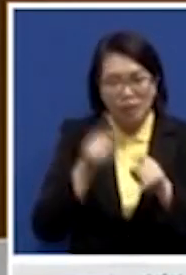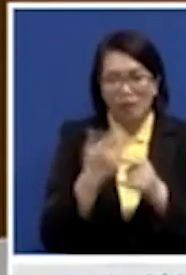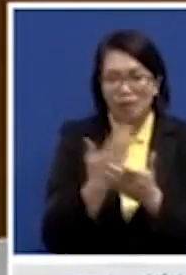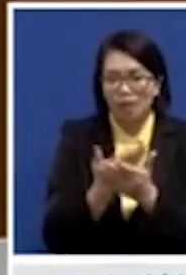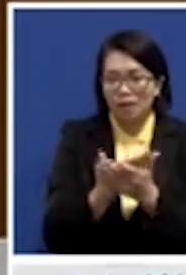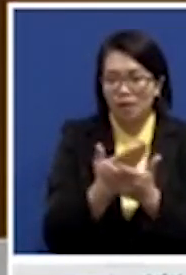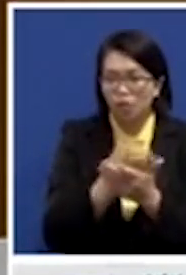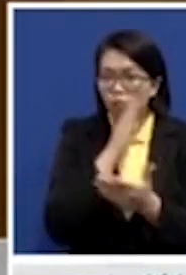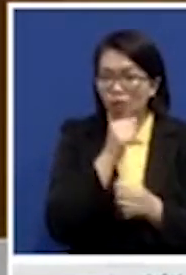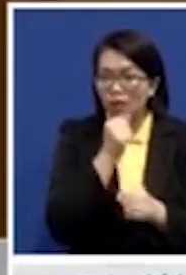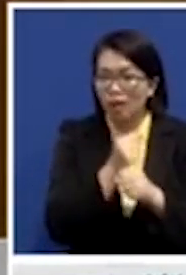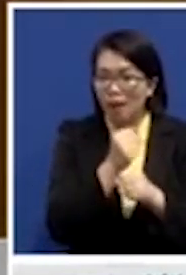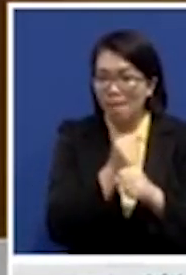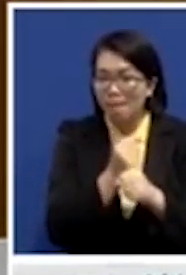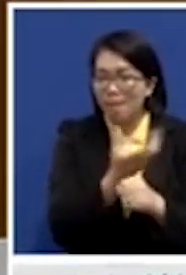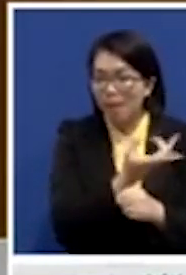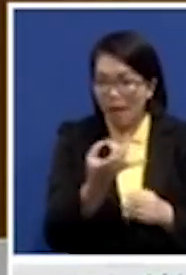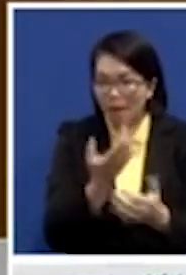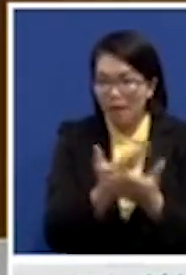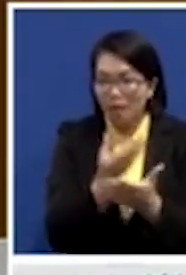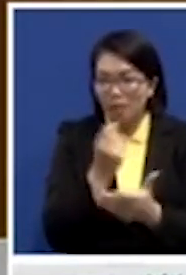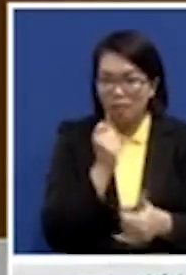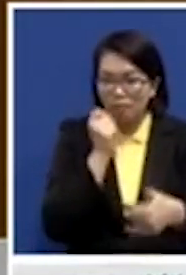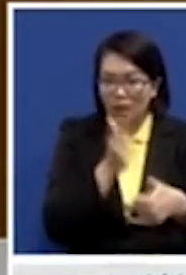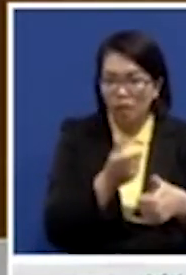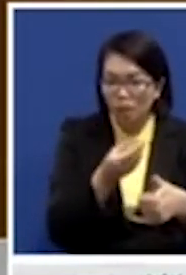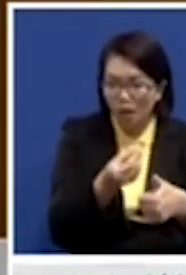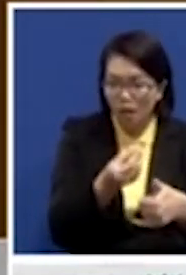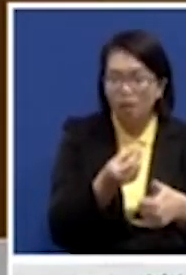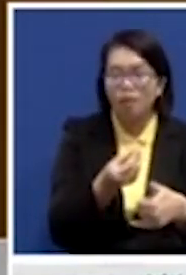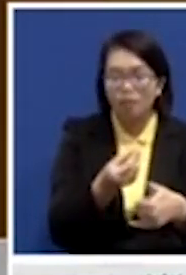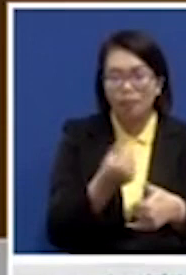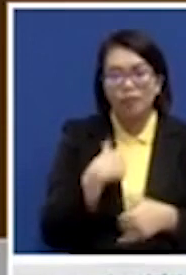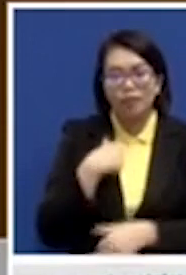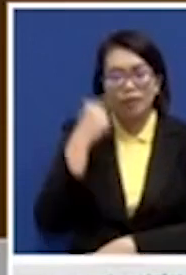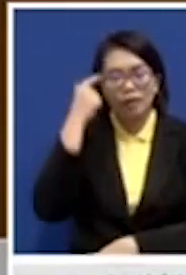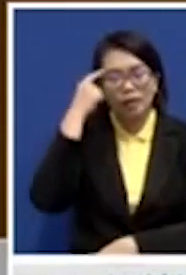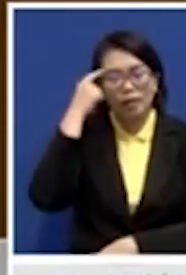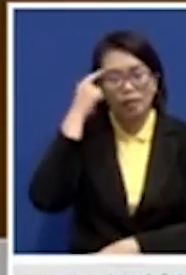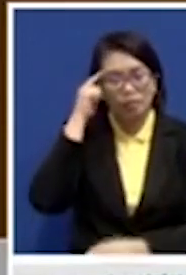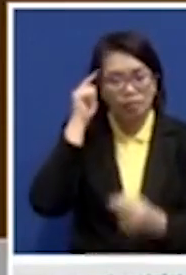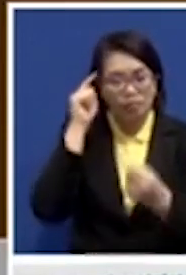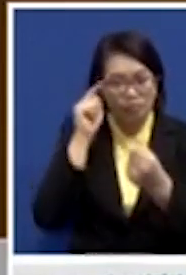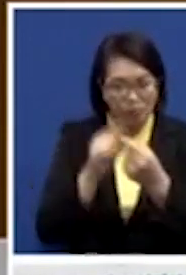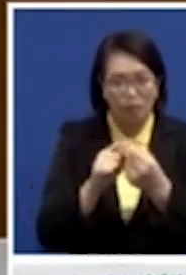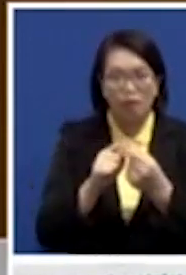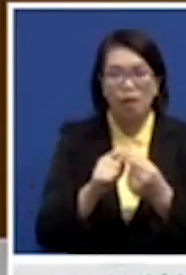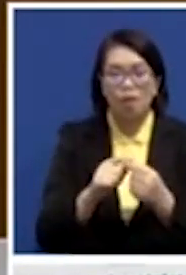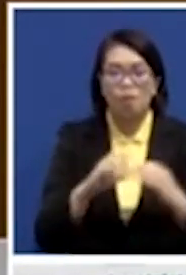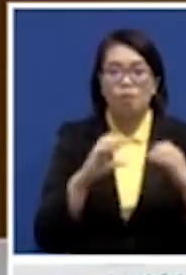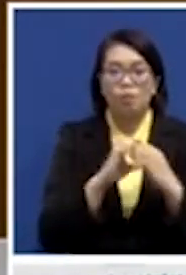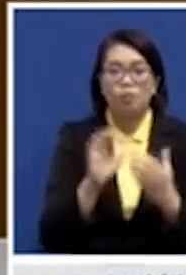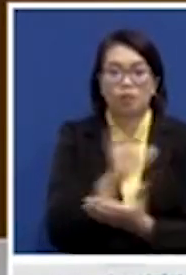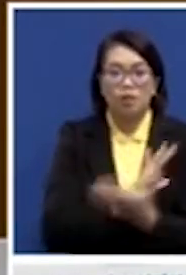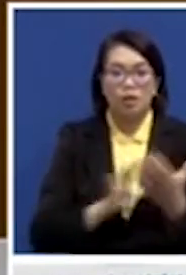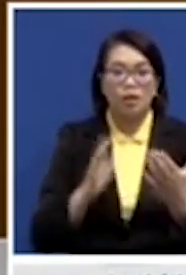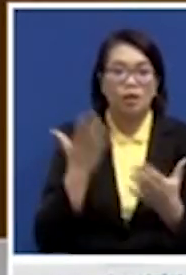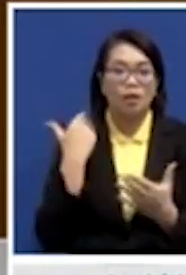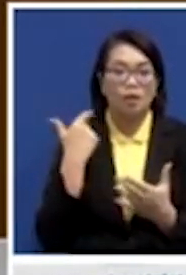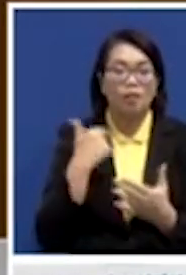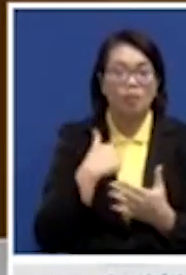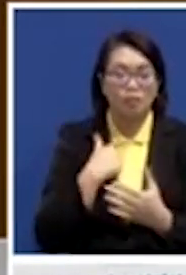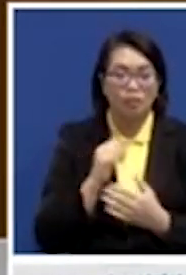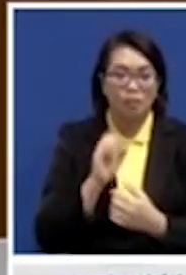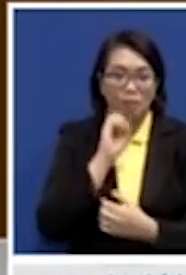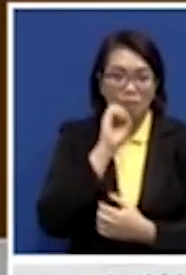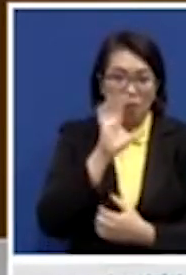แทนนะครับตามนโยบายของพรรคภูมิใจไทยที่ได้ให้ไว้ก็คือเราจะเริ่มตั้งแต่ 2,500